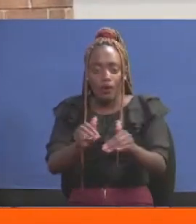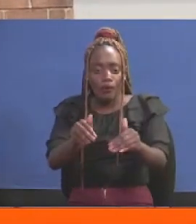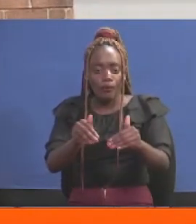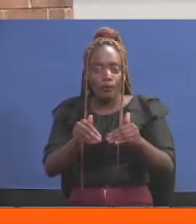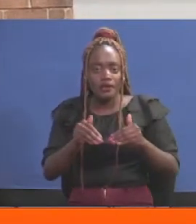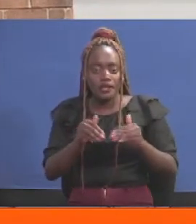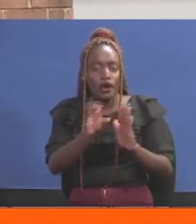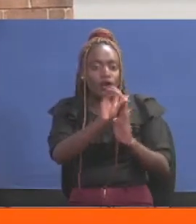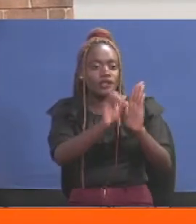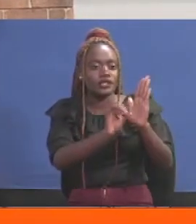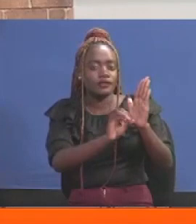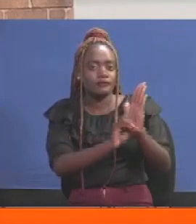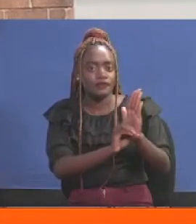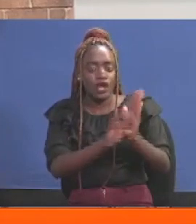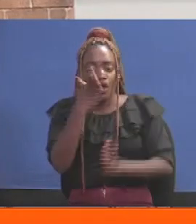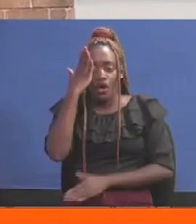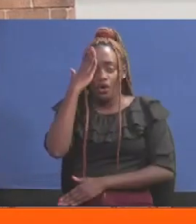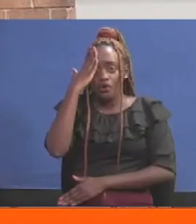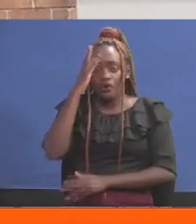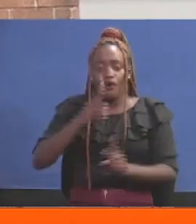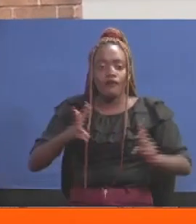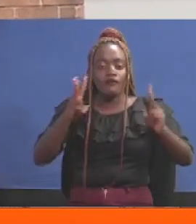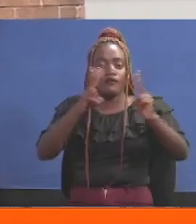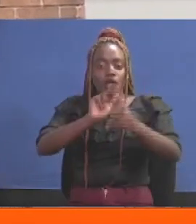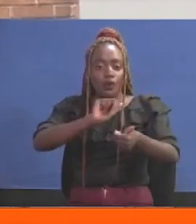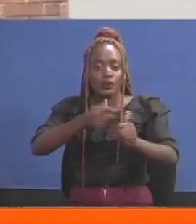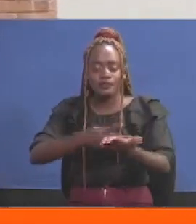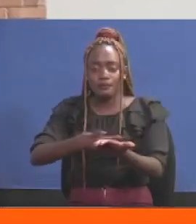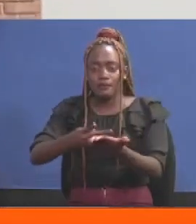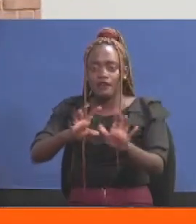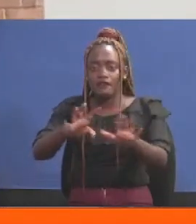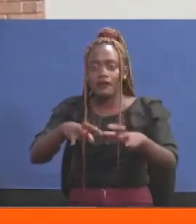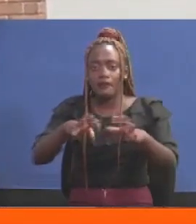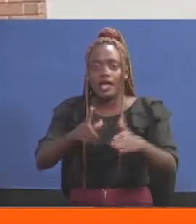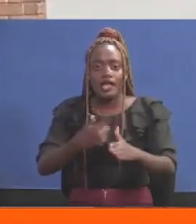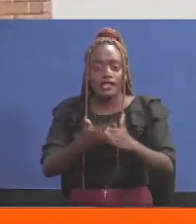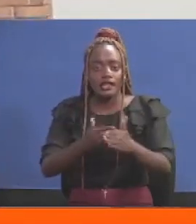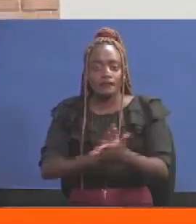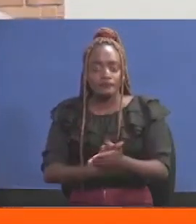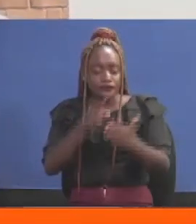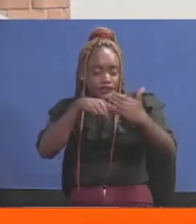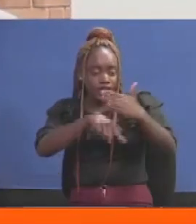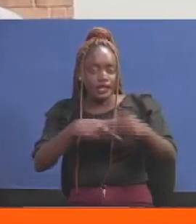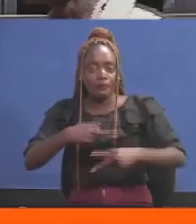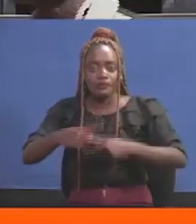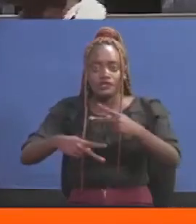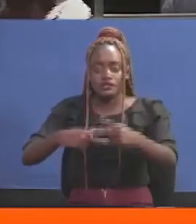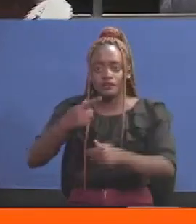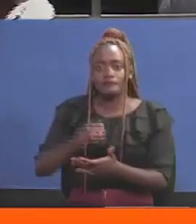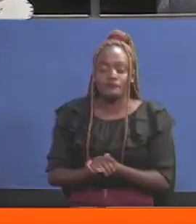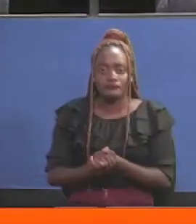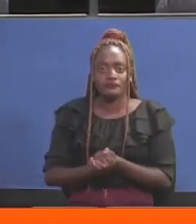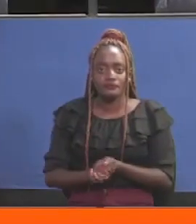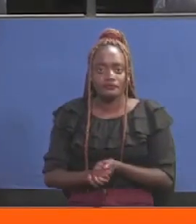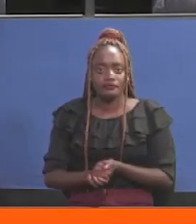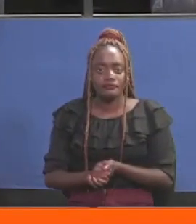ya negotiation ndio tuweze kujua value yenye tutalipa mashamba yetu ndio tuingie hiyo process nyingine ya award.